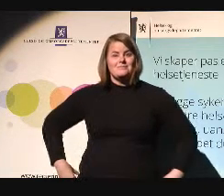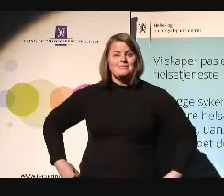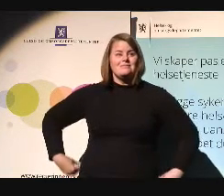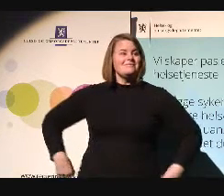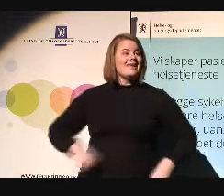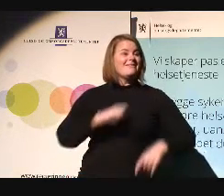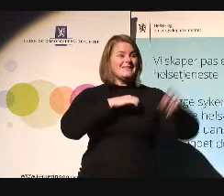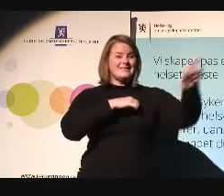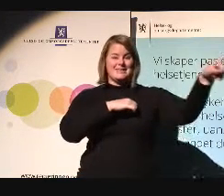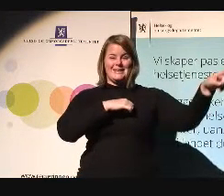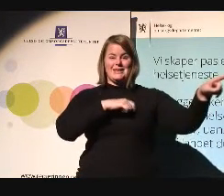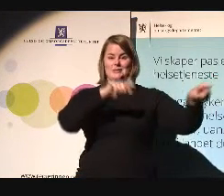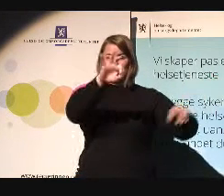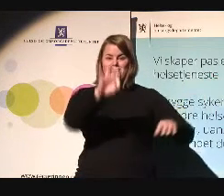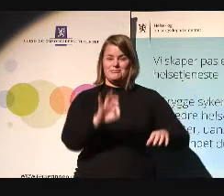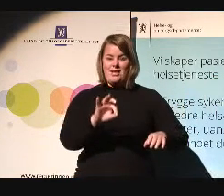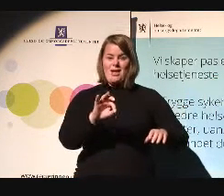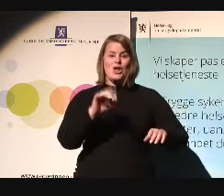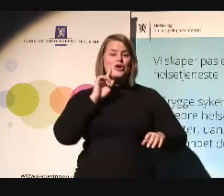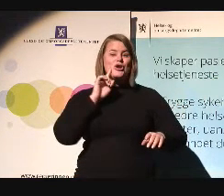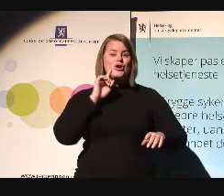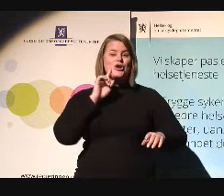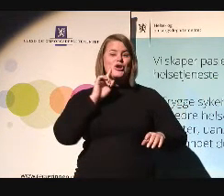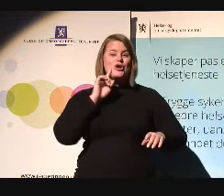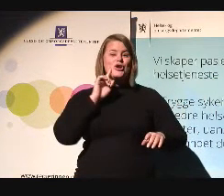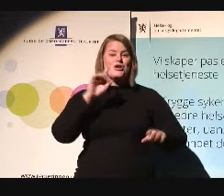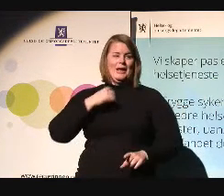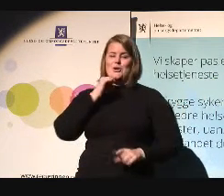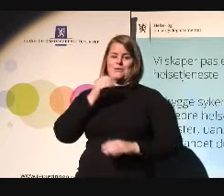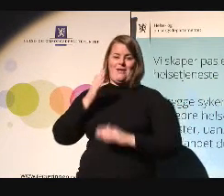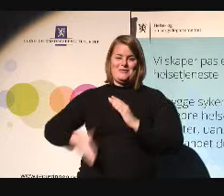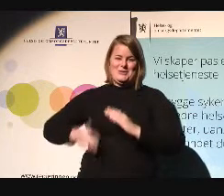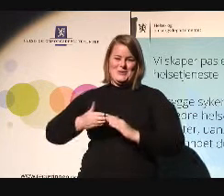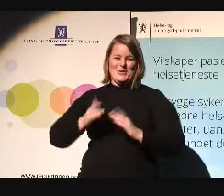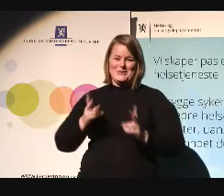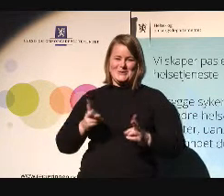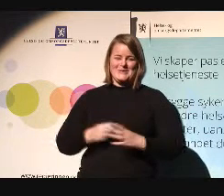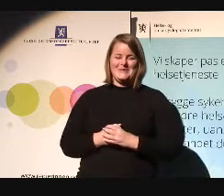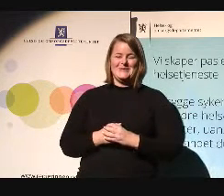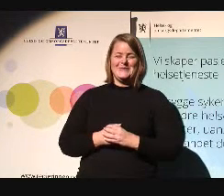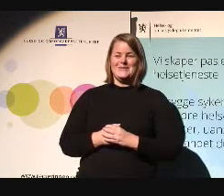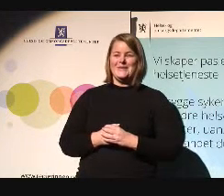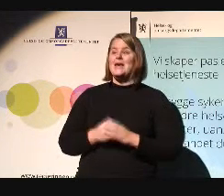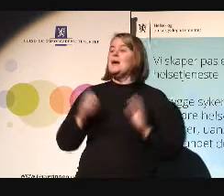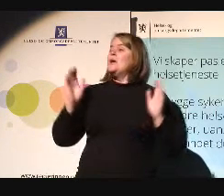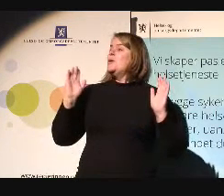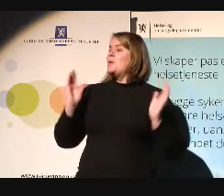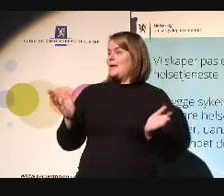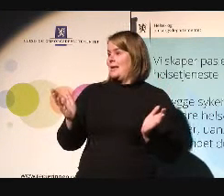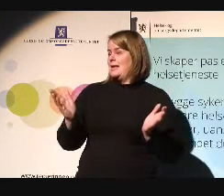lyden min der borte, så skjønner jeg at da skal jeg også gå inn for landing på denne delen. Men dere, nå det slik.